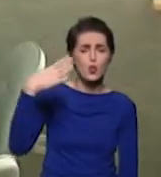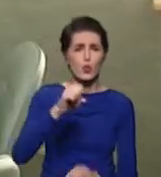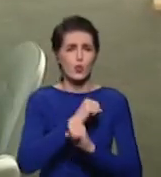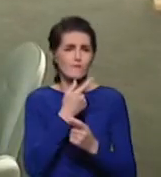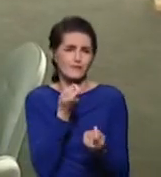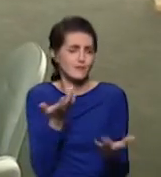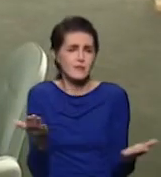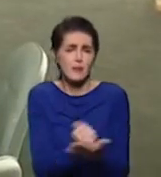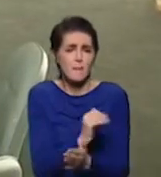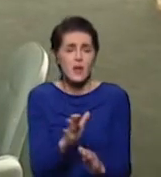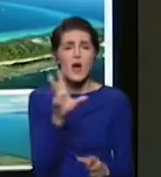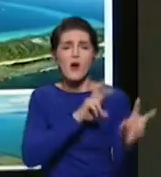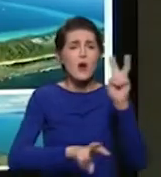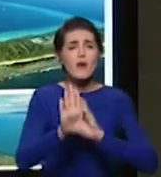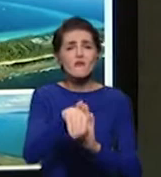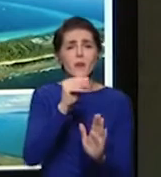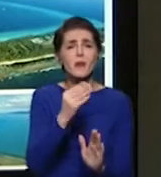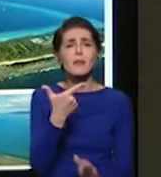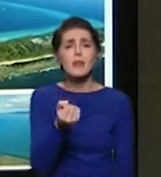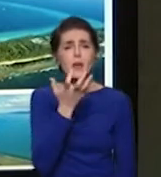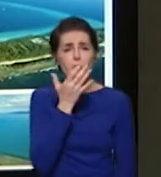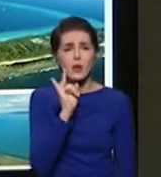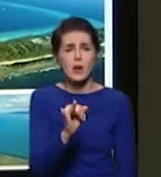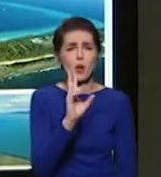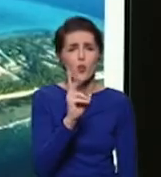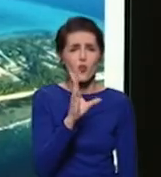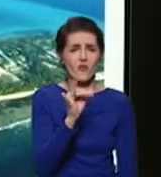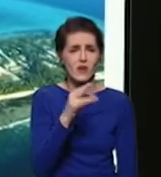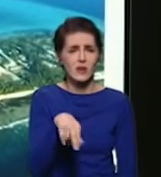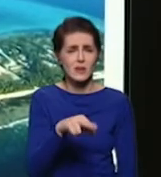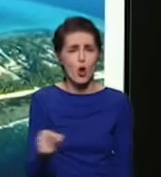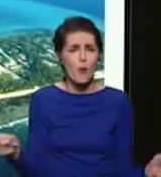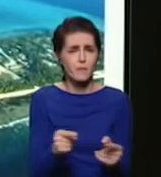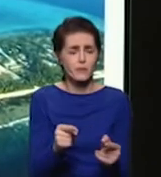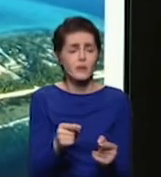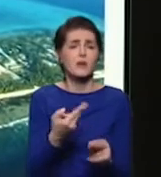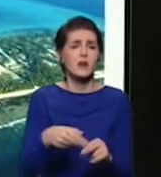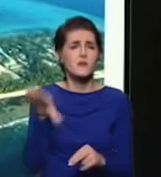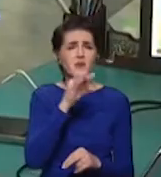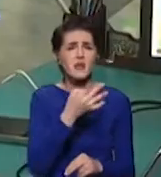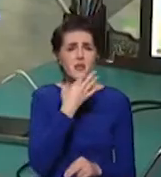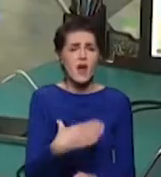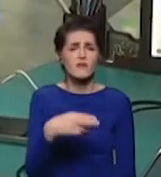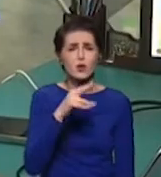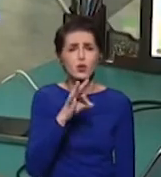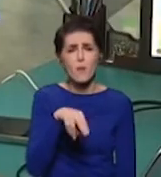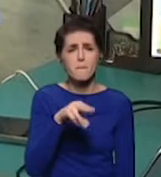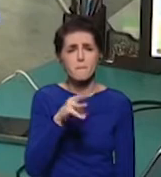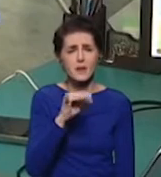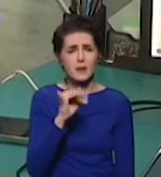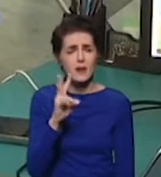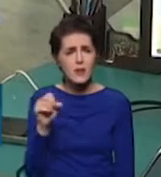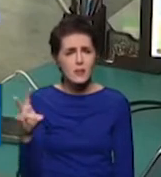Тож обирають там, де тепліше і менше ковідних обмежень, кажуть фахівці. Спрос на поїздки в Домініканську республіку,